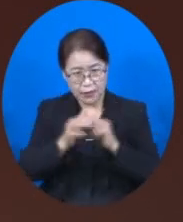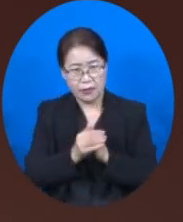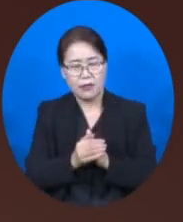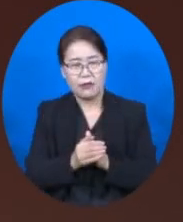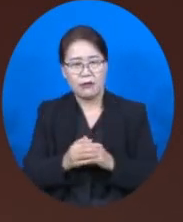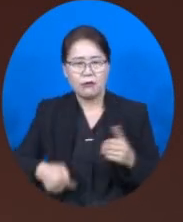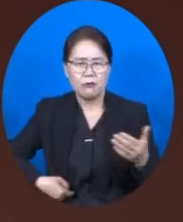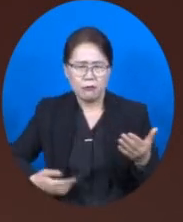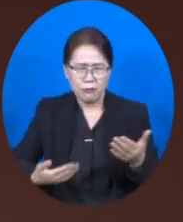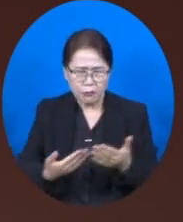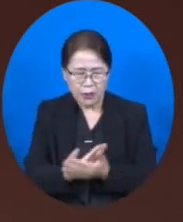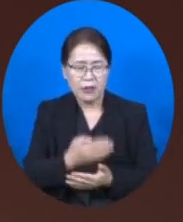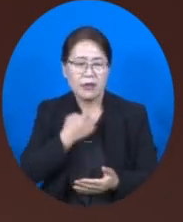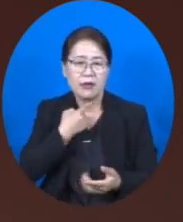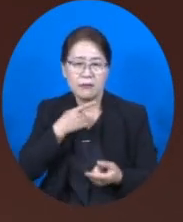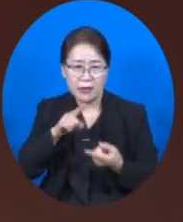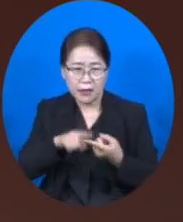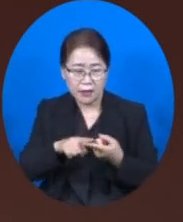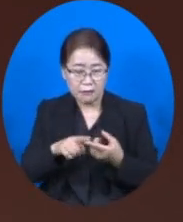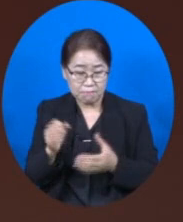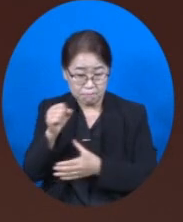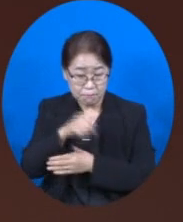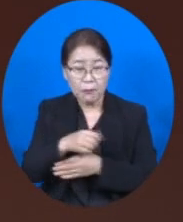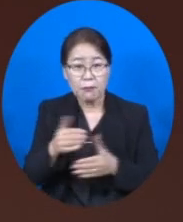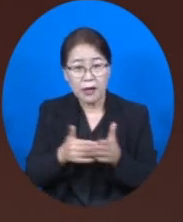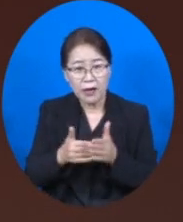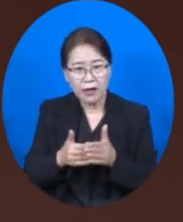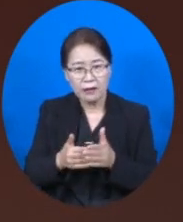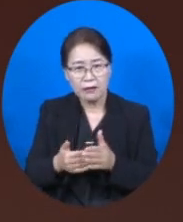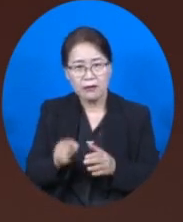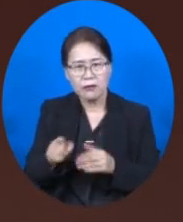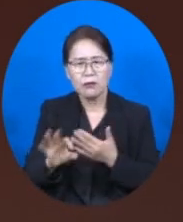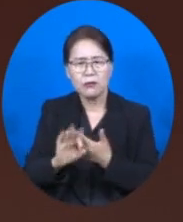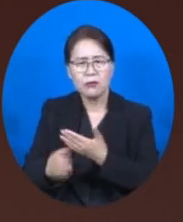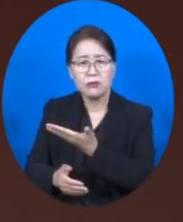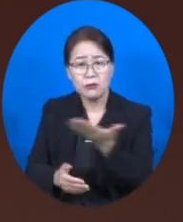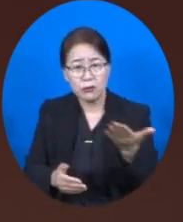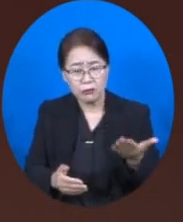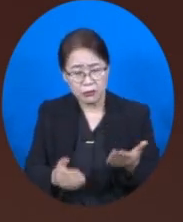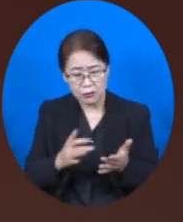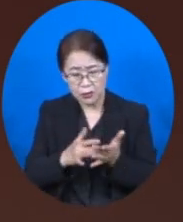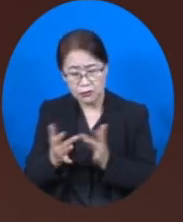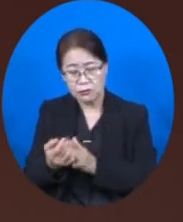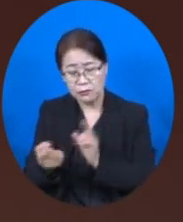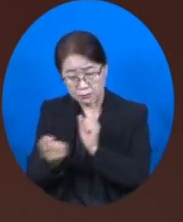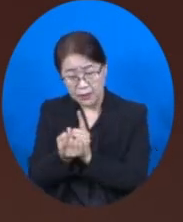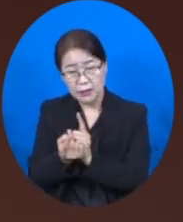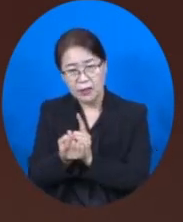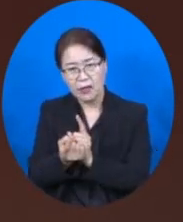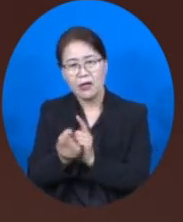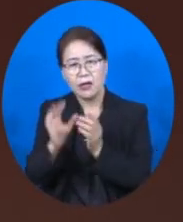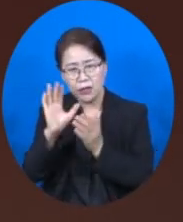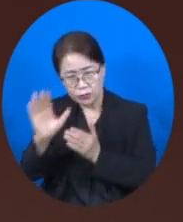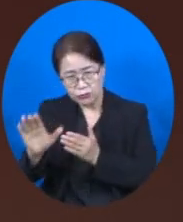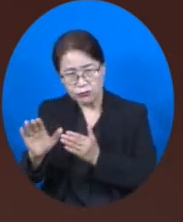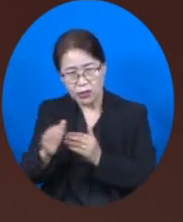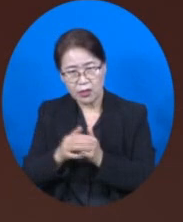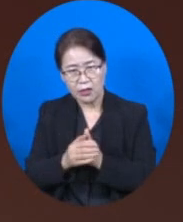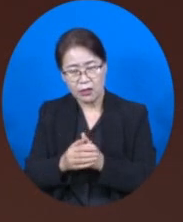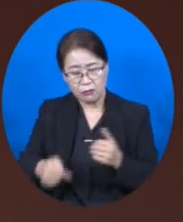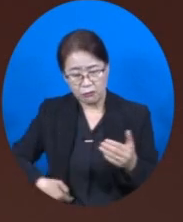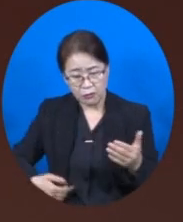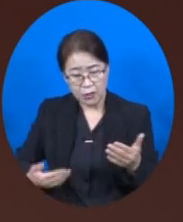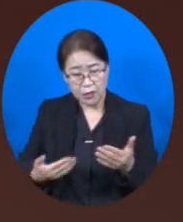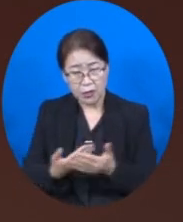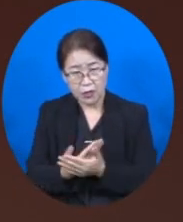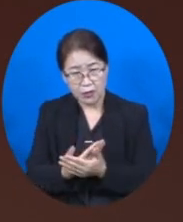열매를 맺었습니다 그렇다면 여러분은 예수님을 믿고 영접한 이후에 회개의 합당한 열매를